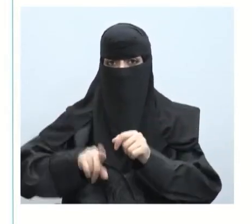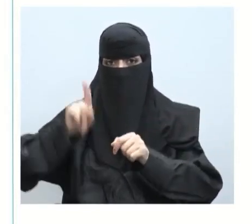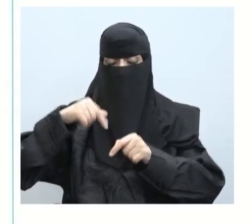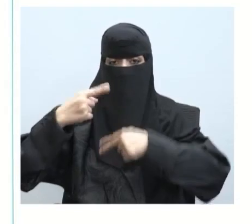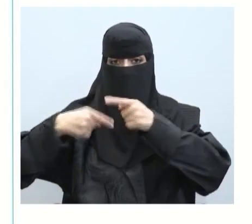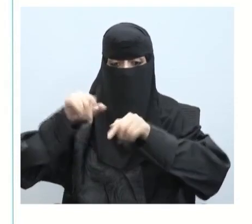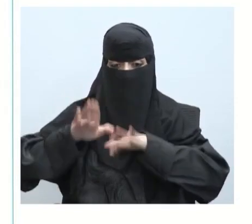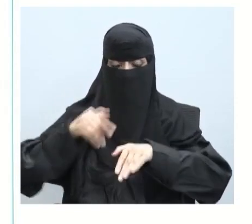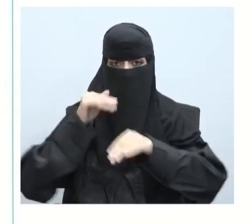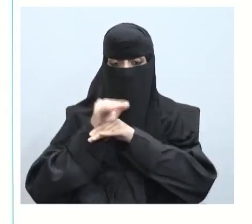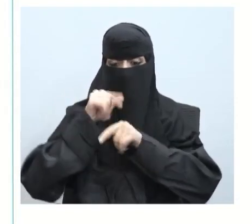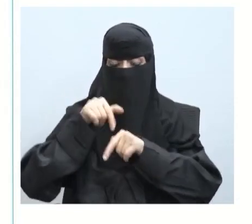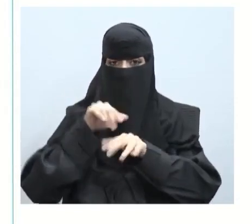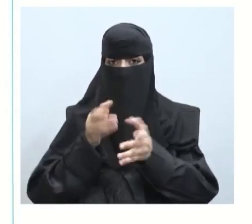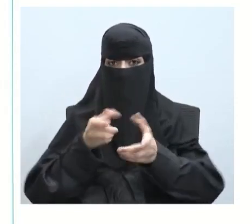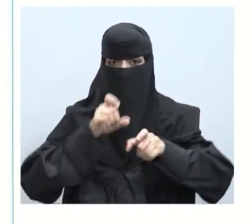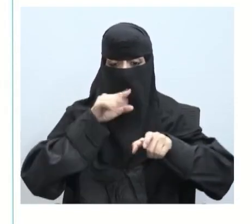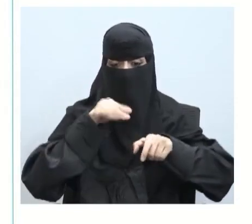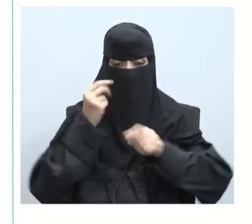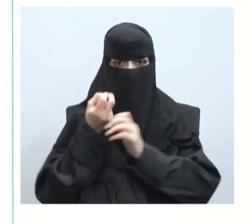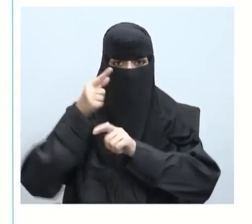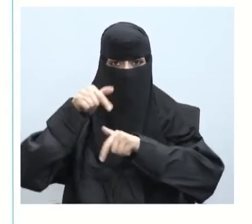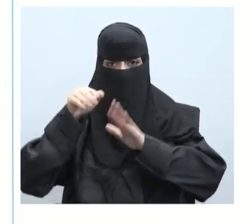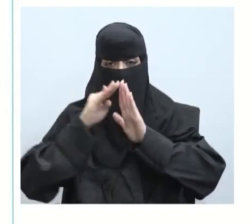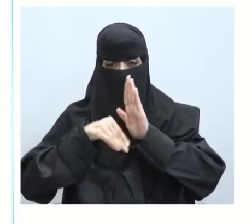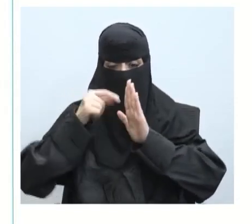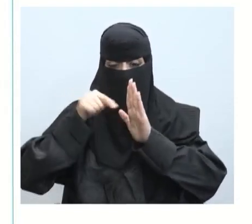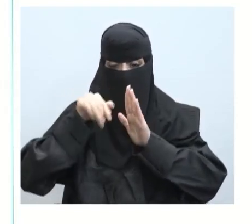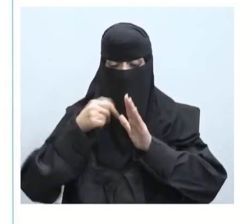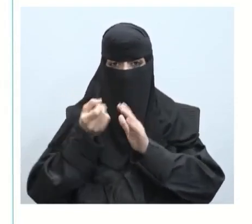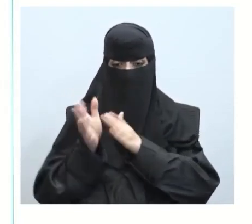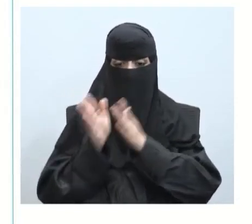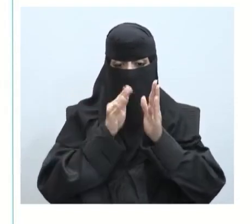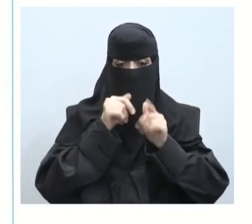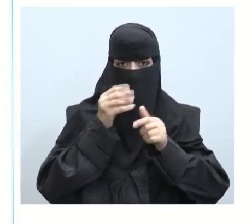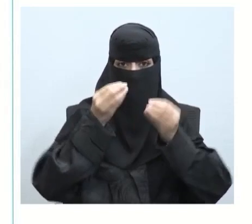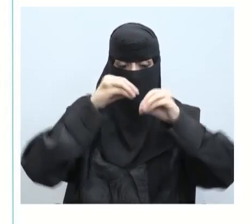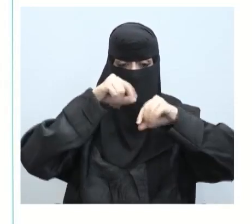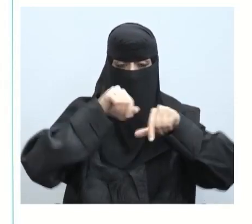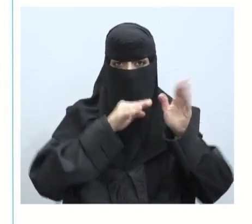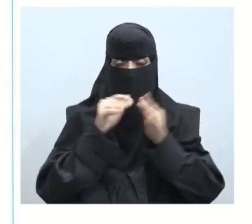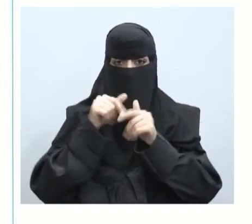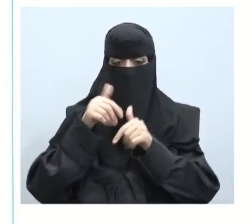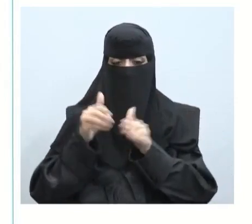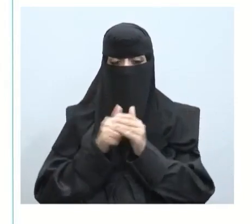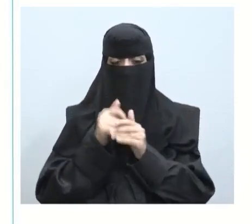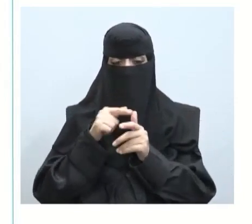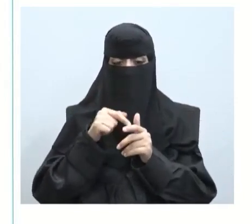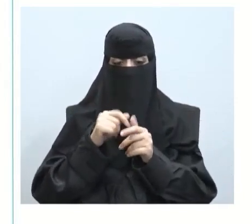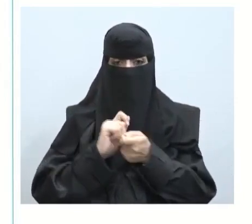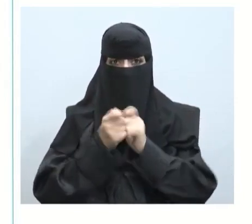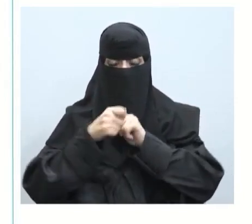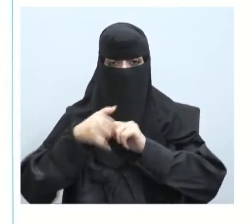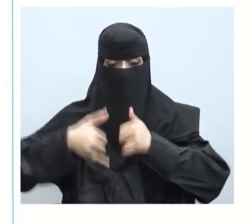اليوم سوف نتعلم إدارة النفايات الذكية، برمجة الأردوينو، أيضا تحميل بروتوكول ستاندرد فيرماتا،